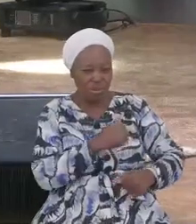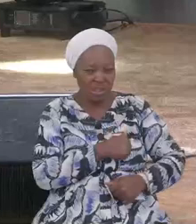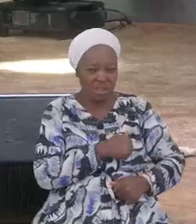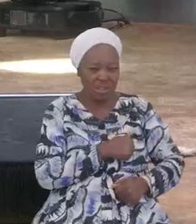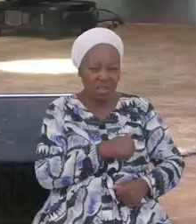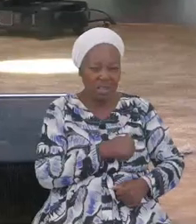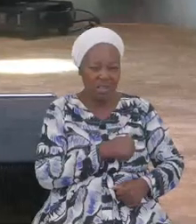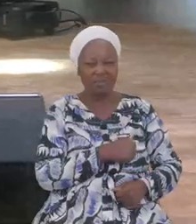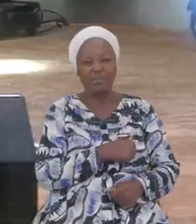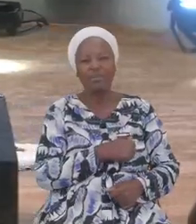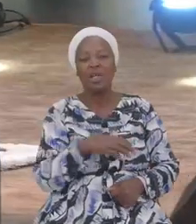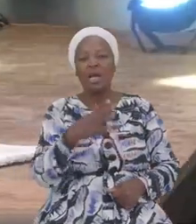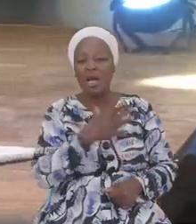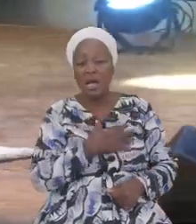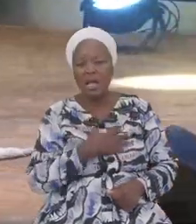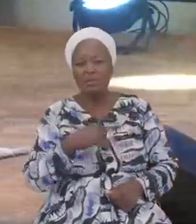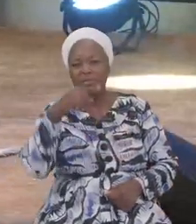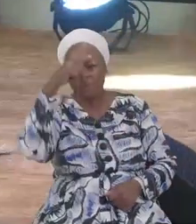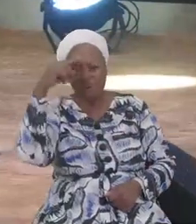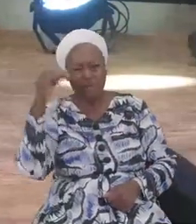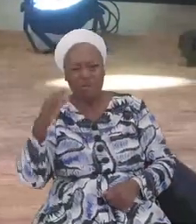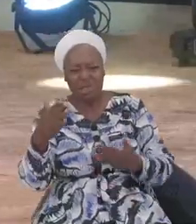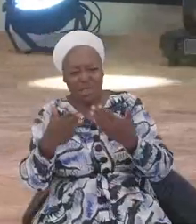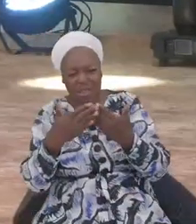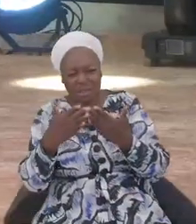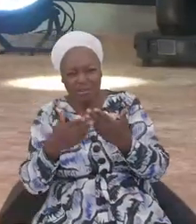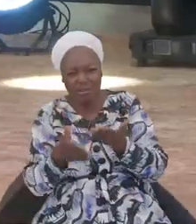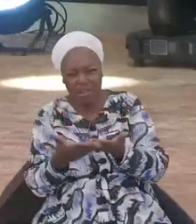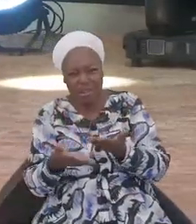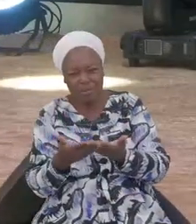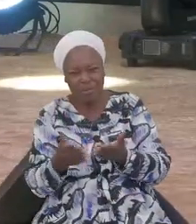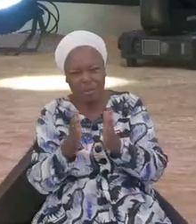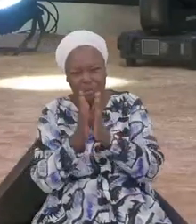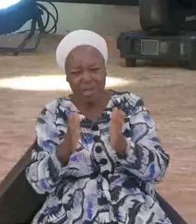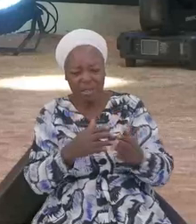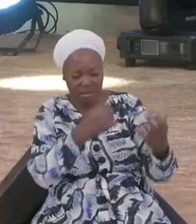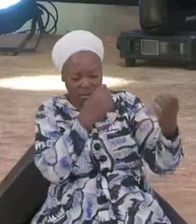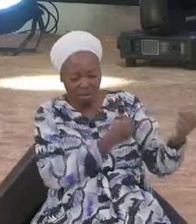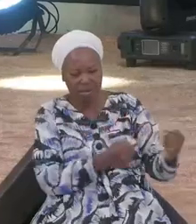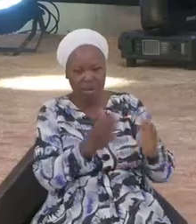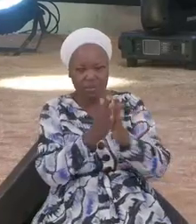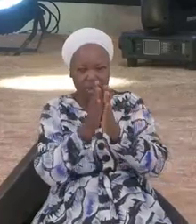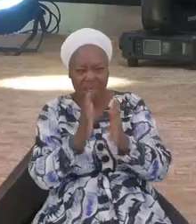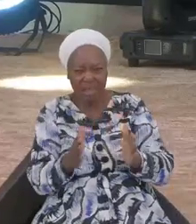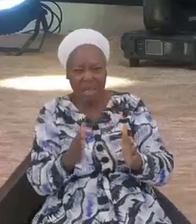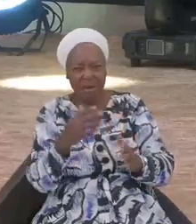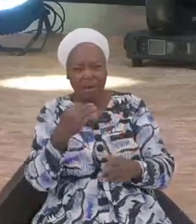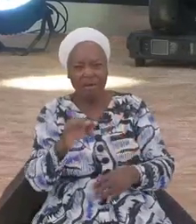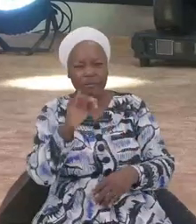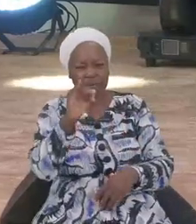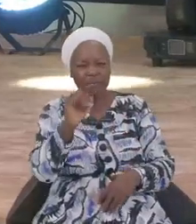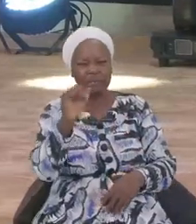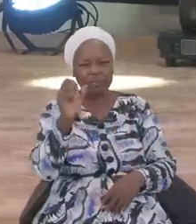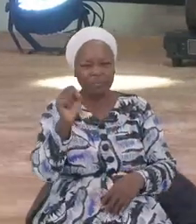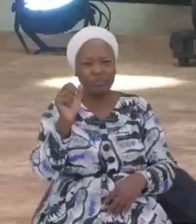des soldats armés. Mais parce qu'à cause d'une simple prière, une prière courageuse, une prière spectaculaire